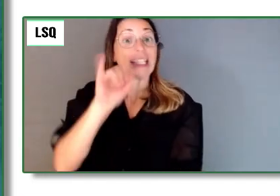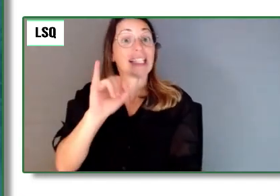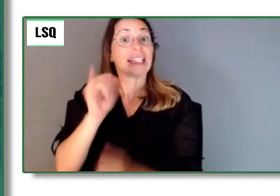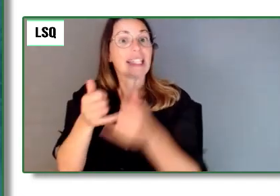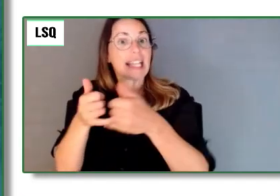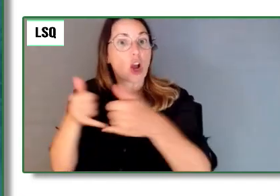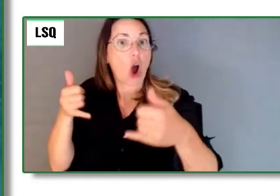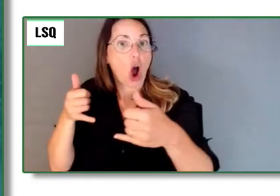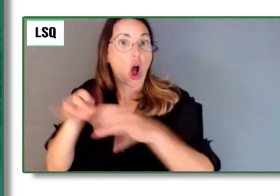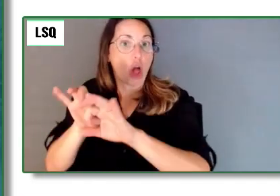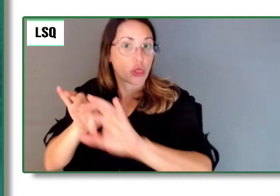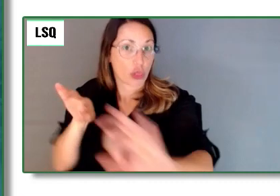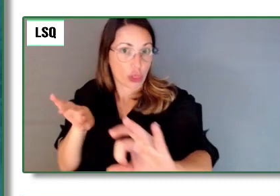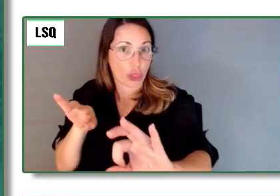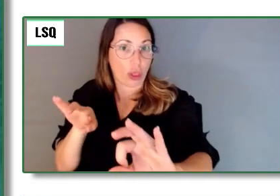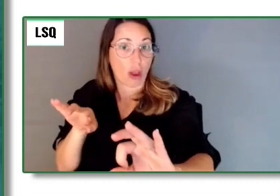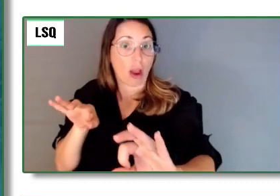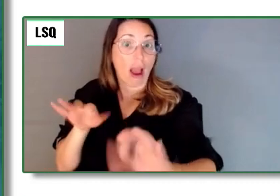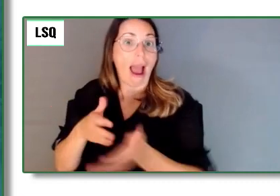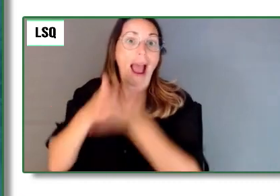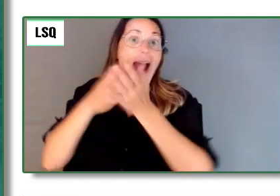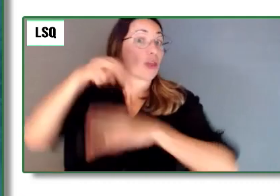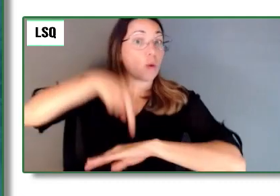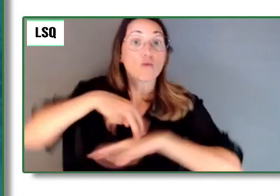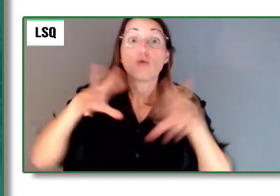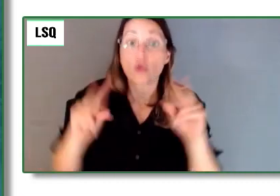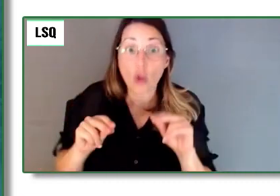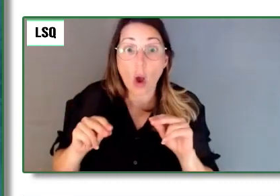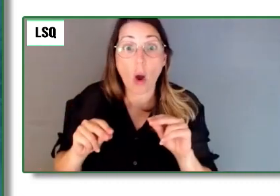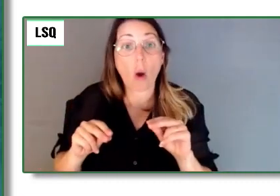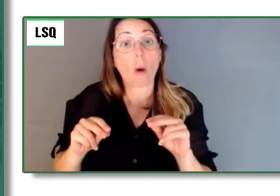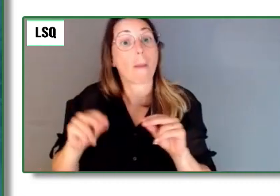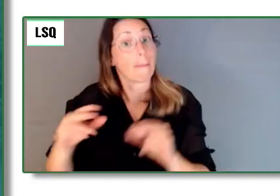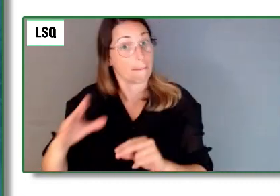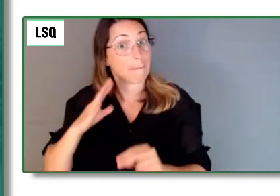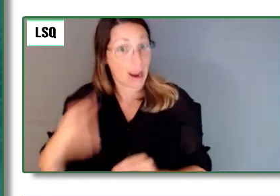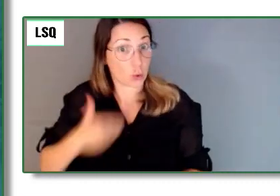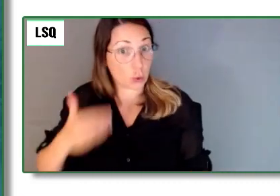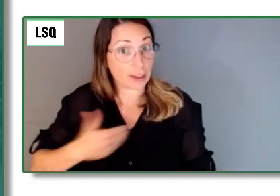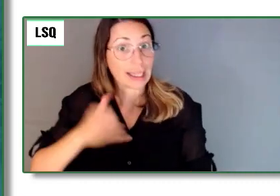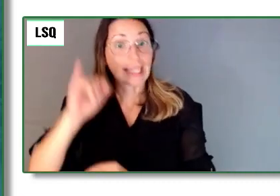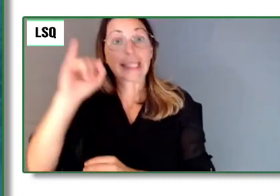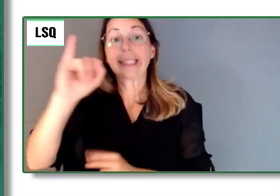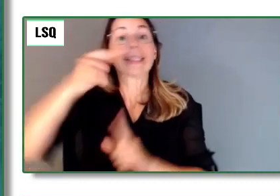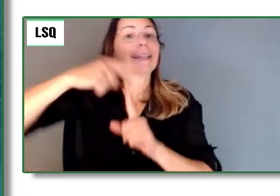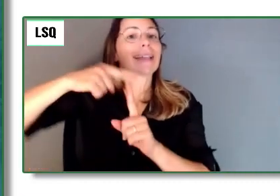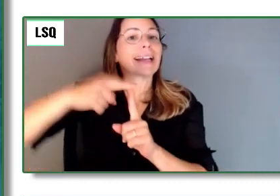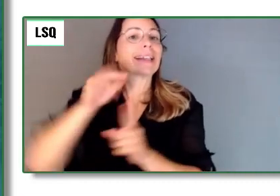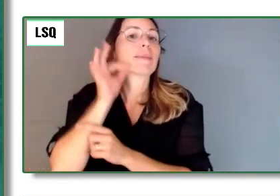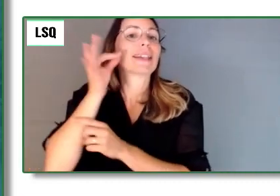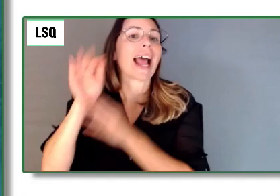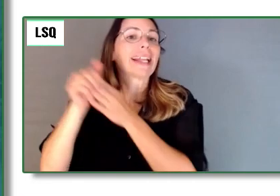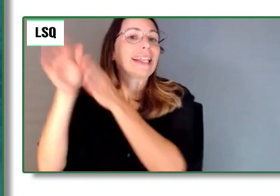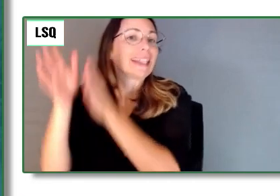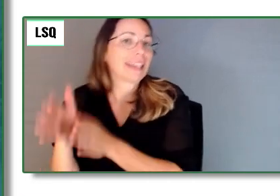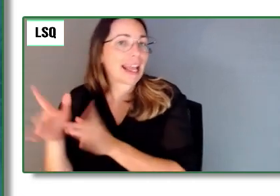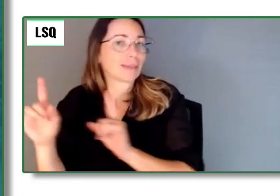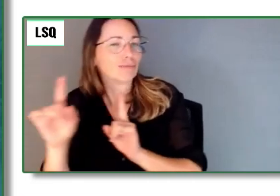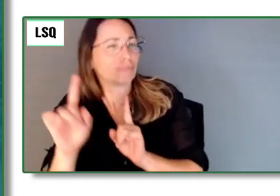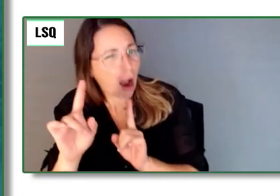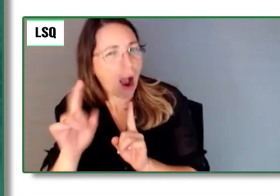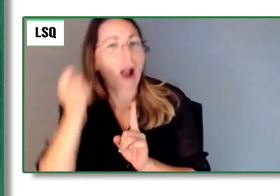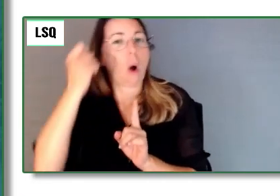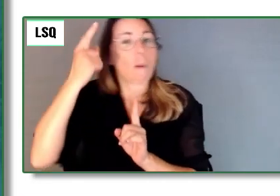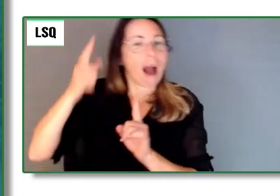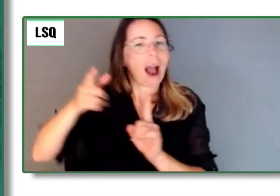Il faut bien comprendre, ça vous permet de naviguer. Mais disons, si c'est une randonnée de 3000, peut-être ces cordes ou